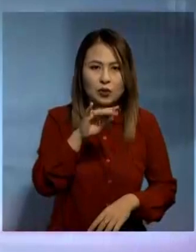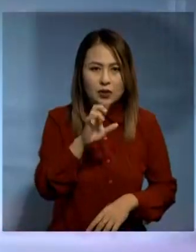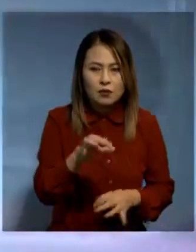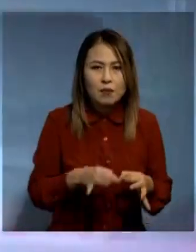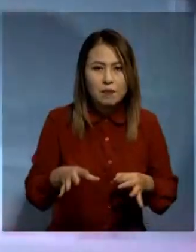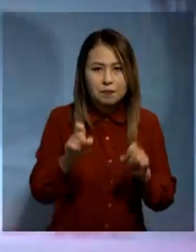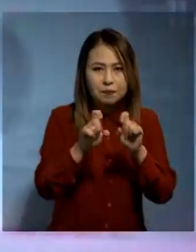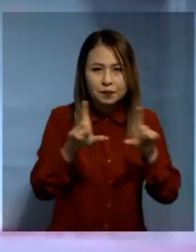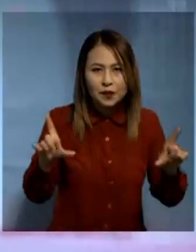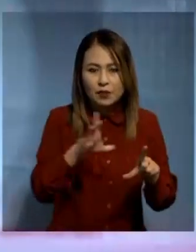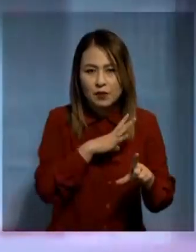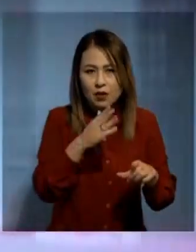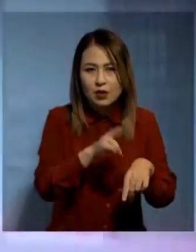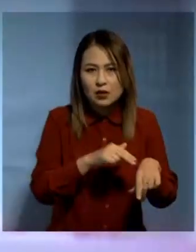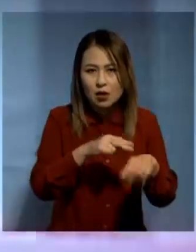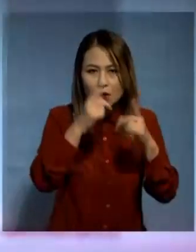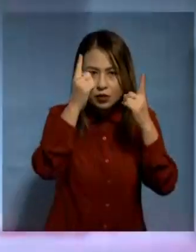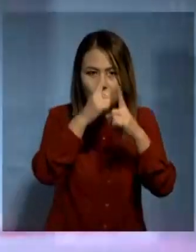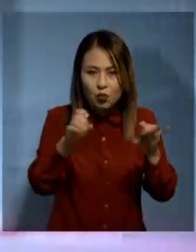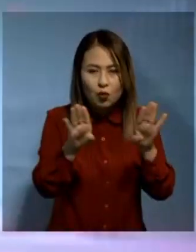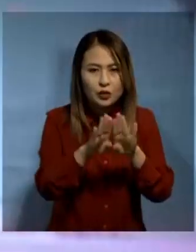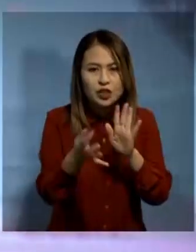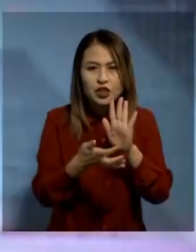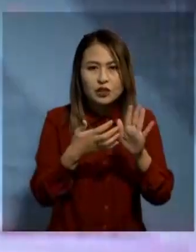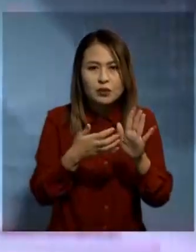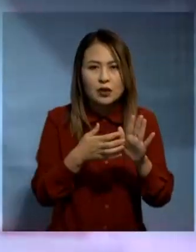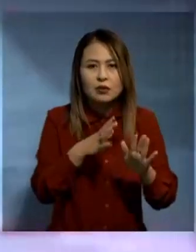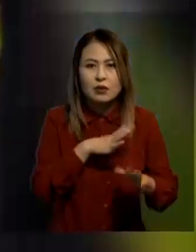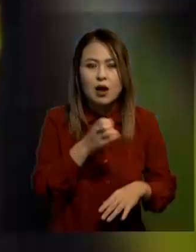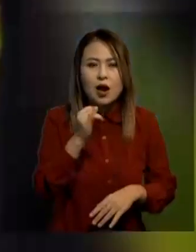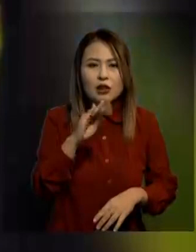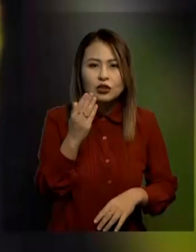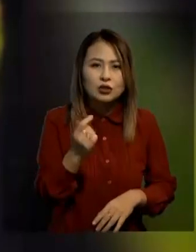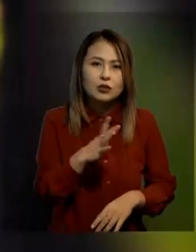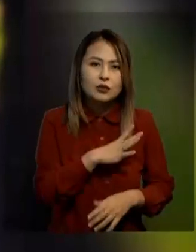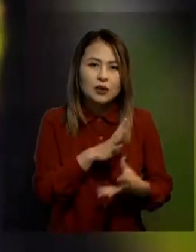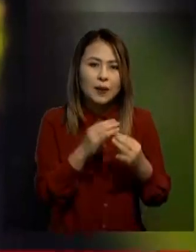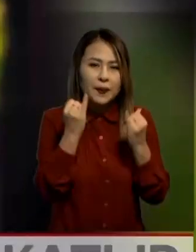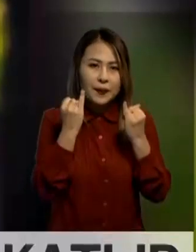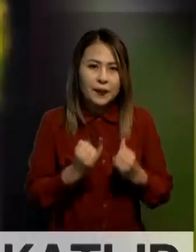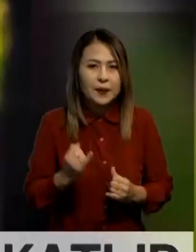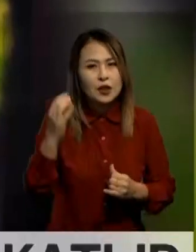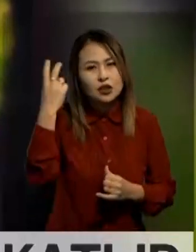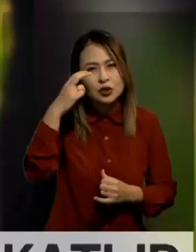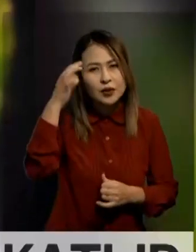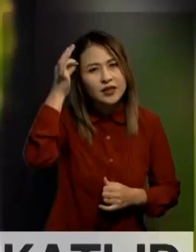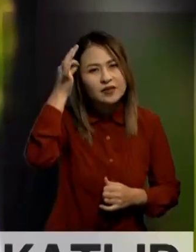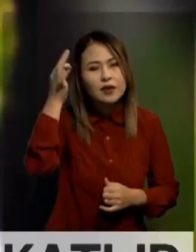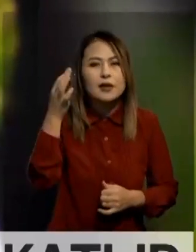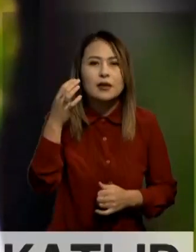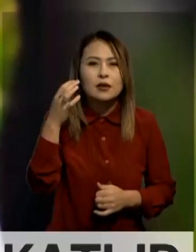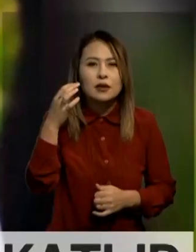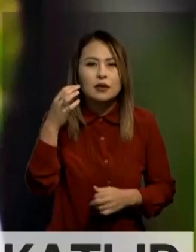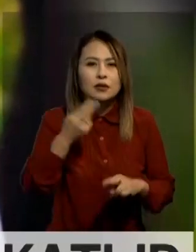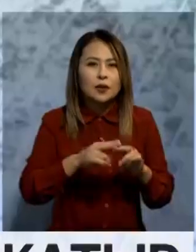Түрксіб ауданындағы мектепке шыққан. Бірақ полицияның хабарлауынша онда жетпеген. Айша арық денелі, шашы қара түсті. Үстіне қызыл